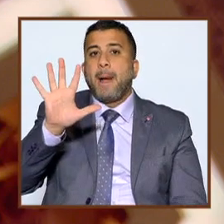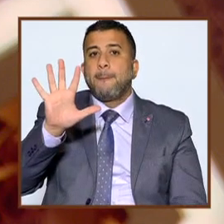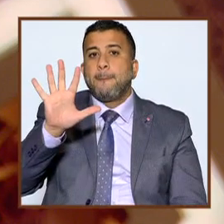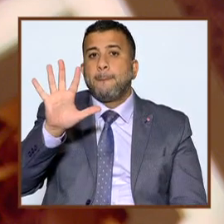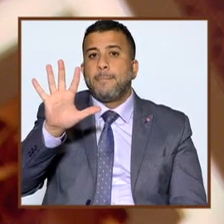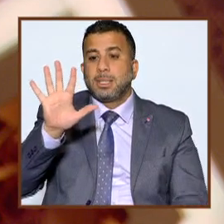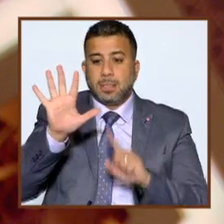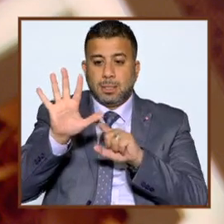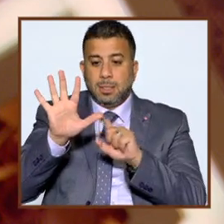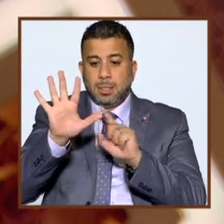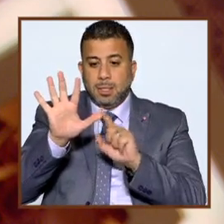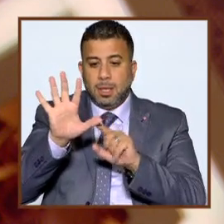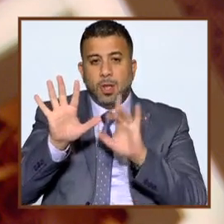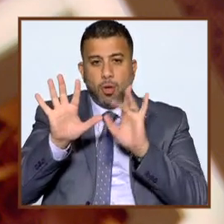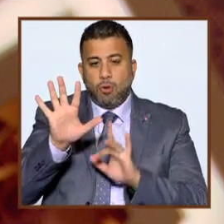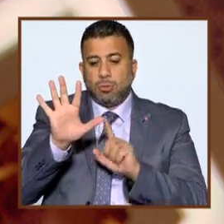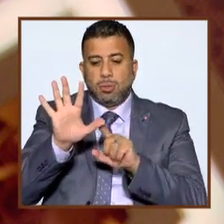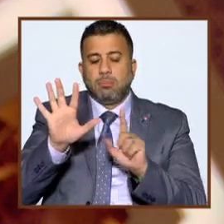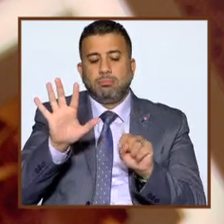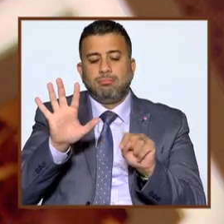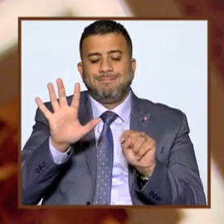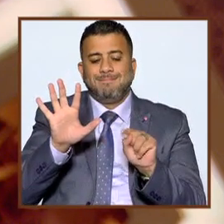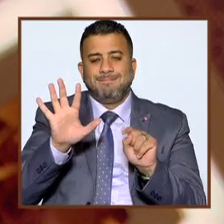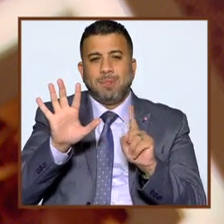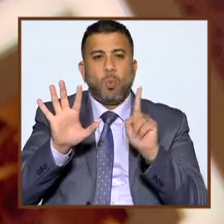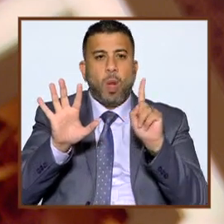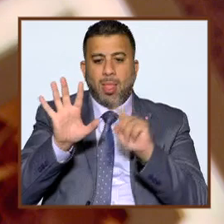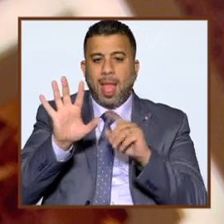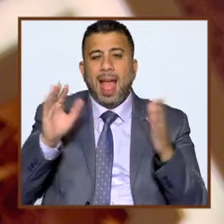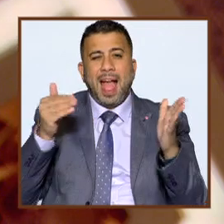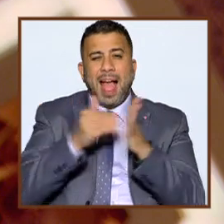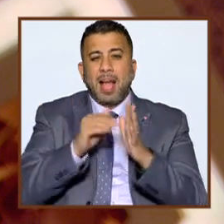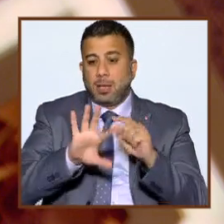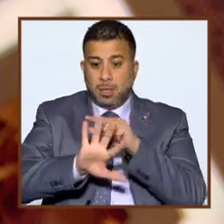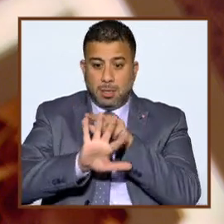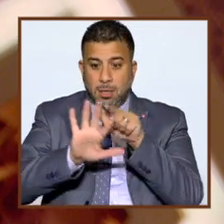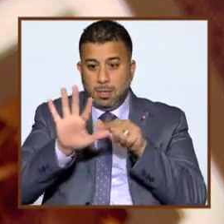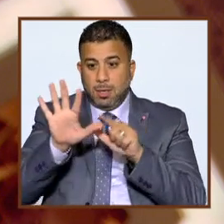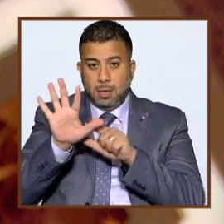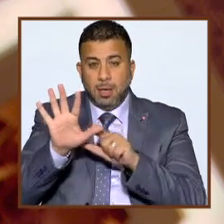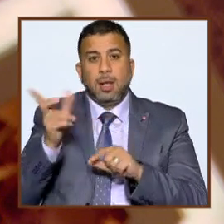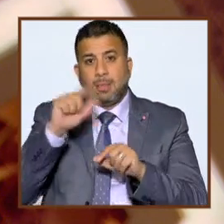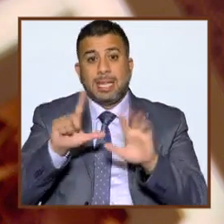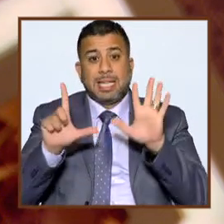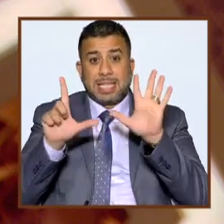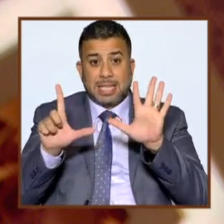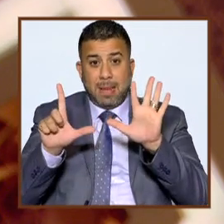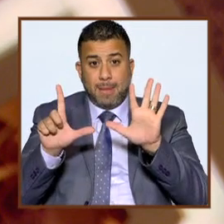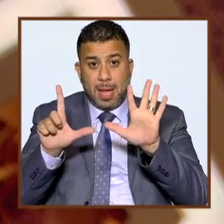في الركعة الأخيرة، 5 ركعات لا يجلس إلا في الركعة الأخيرة، وصلى 7 ركعات